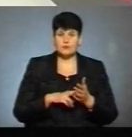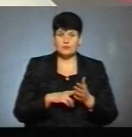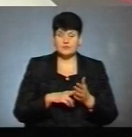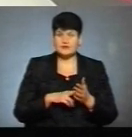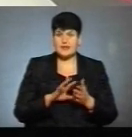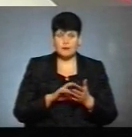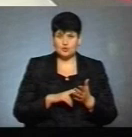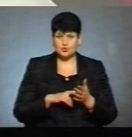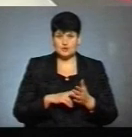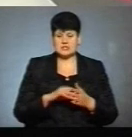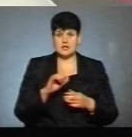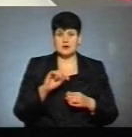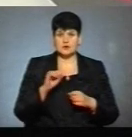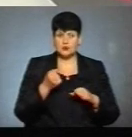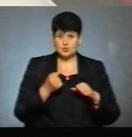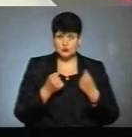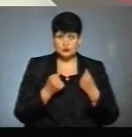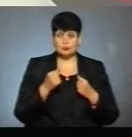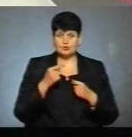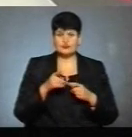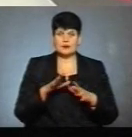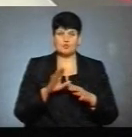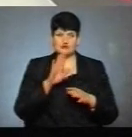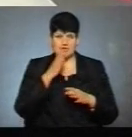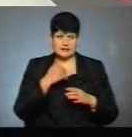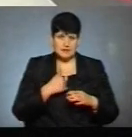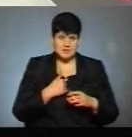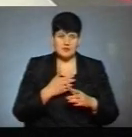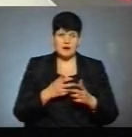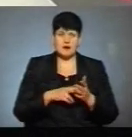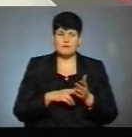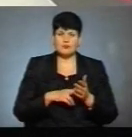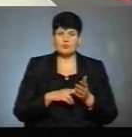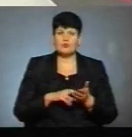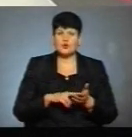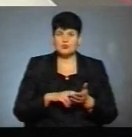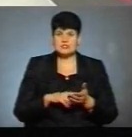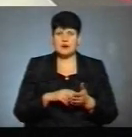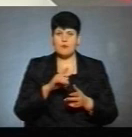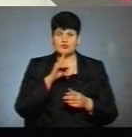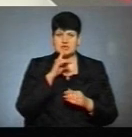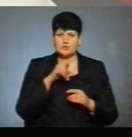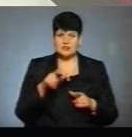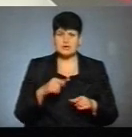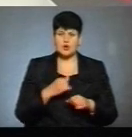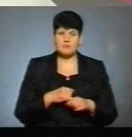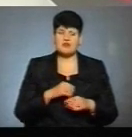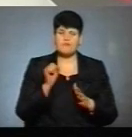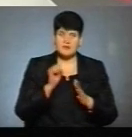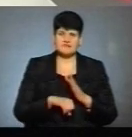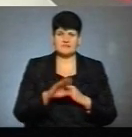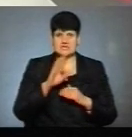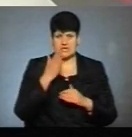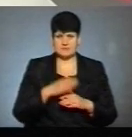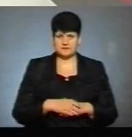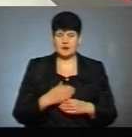людей, тому що з їх мовчазної згоди трапляються і вбивства, і зради. Ми